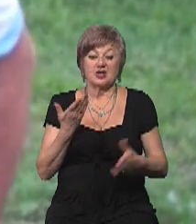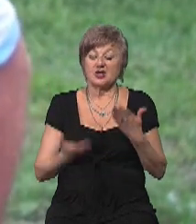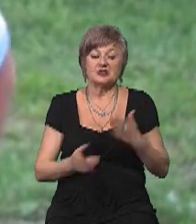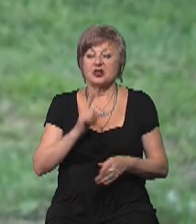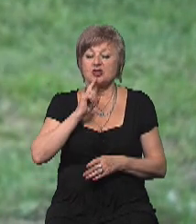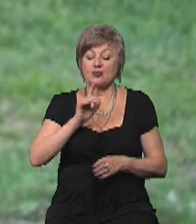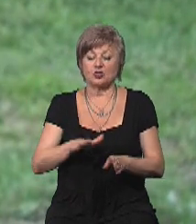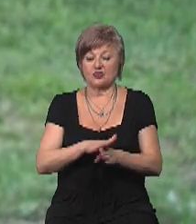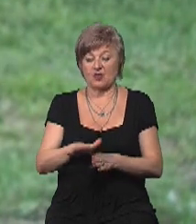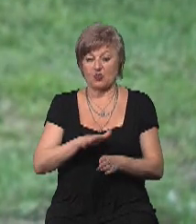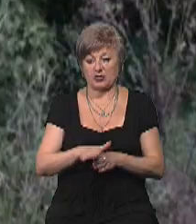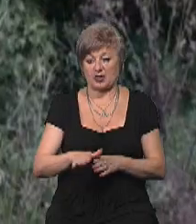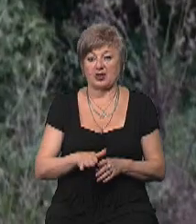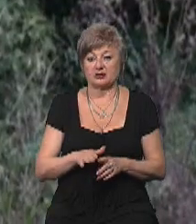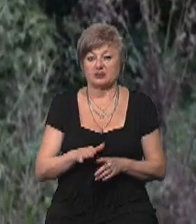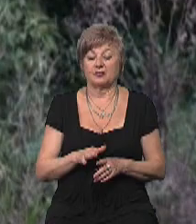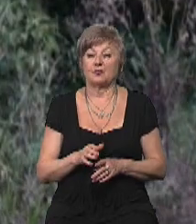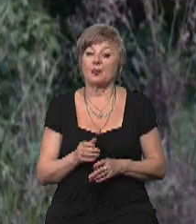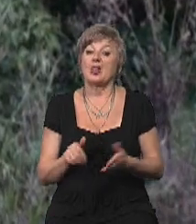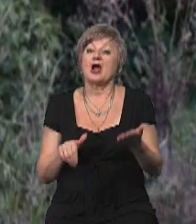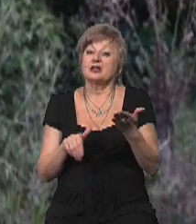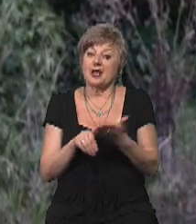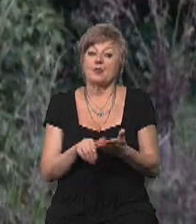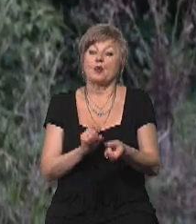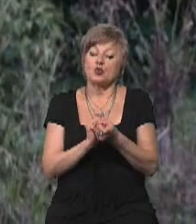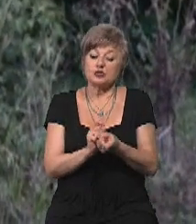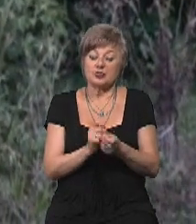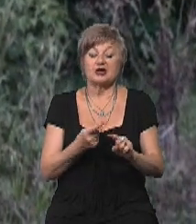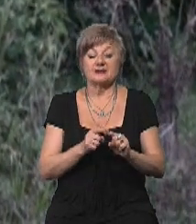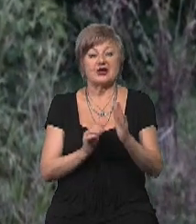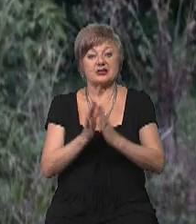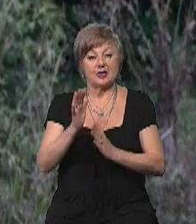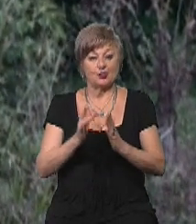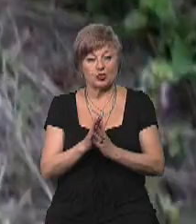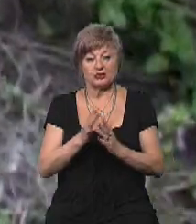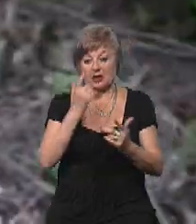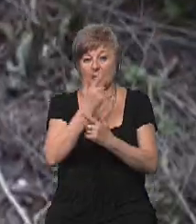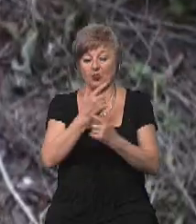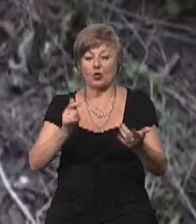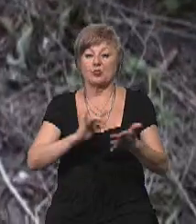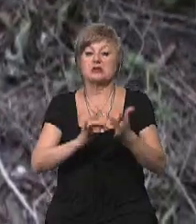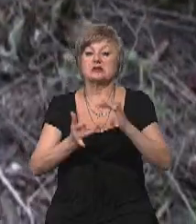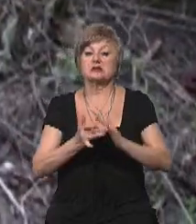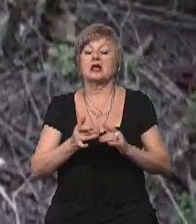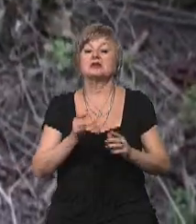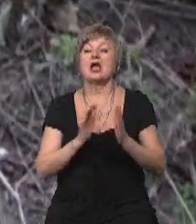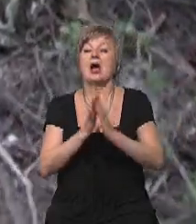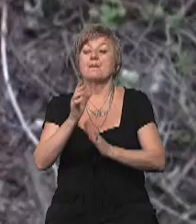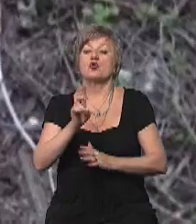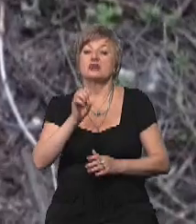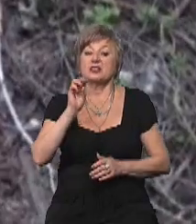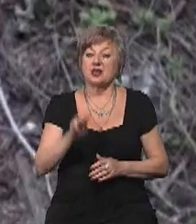знищувати амброзію на тих місцях, де вона росте. Допомогти у боротьбі з карантинною рослиною покликаний сайт Амброзії.нет, який з'явився